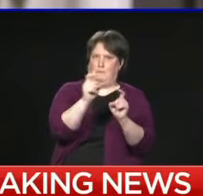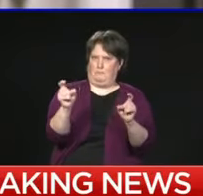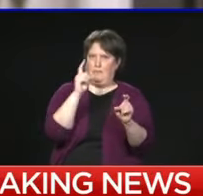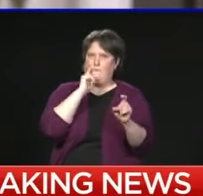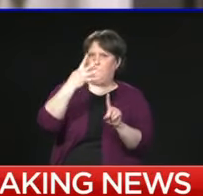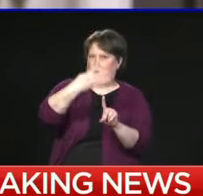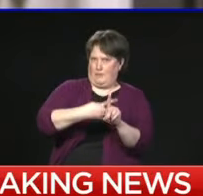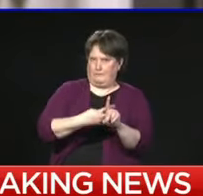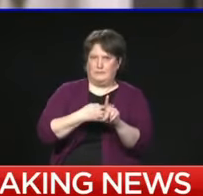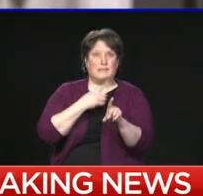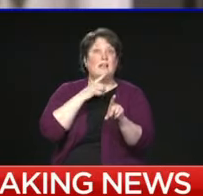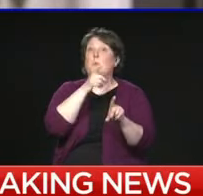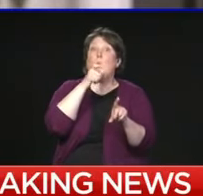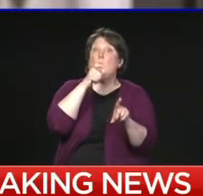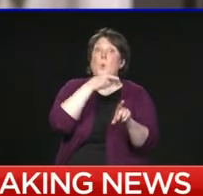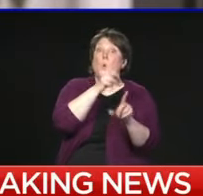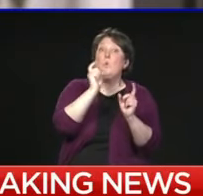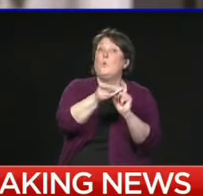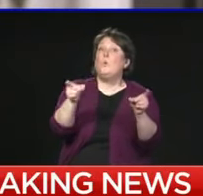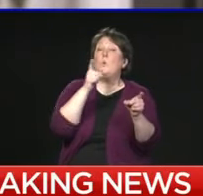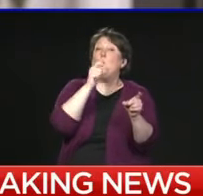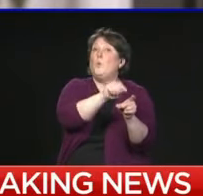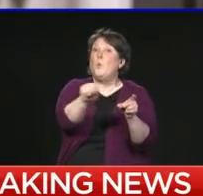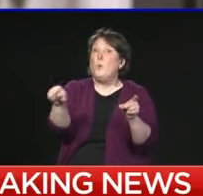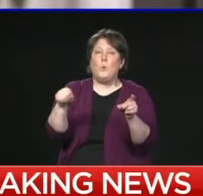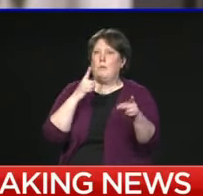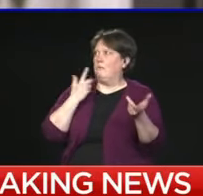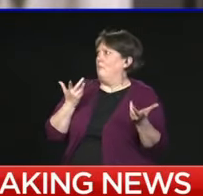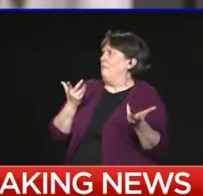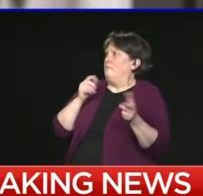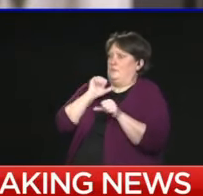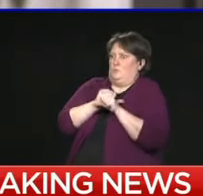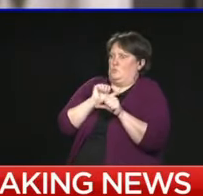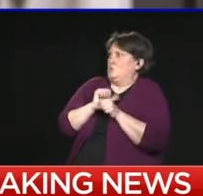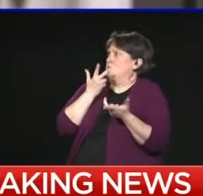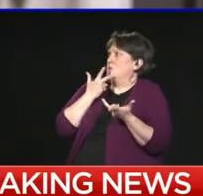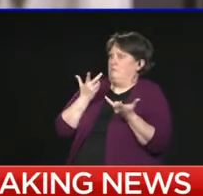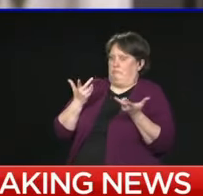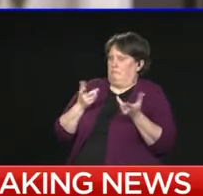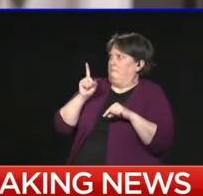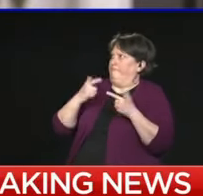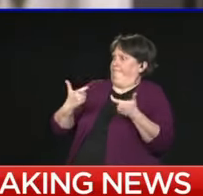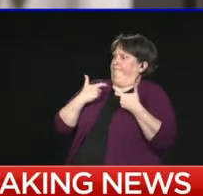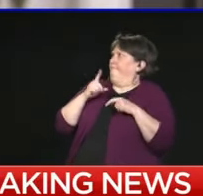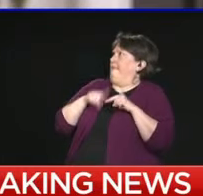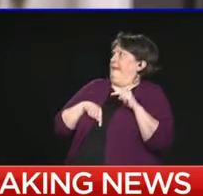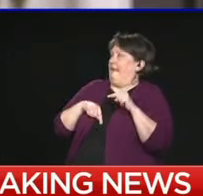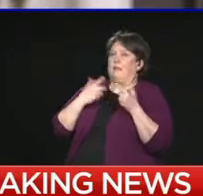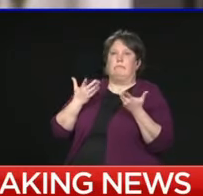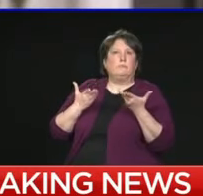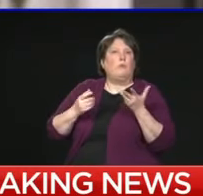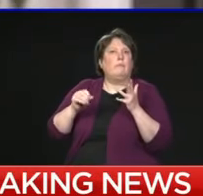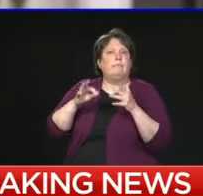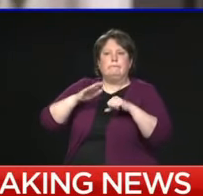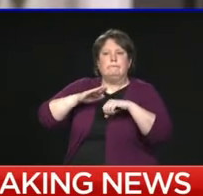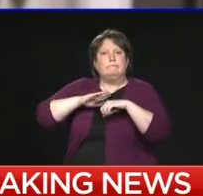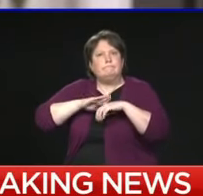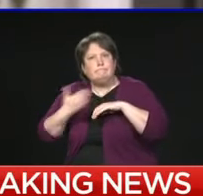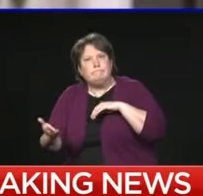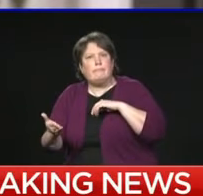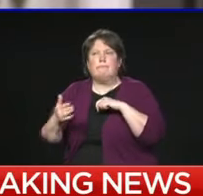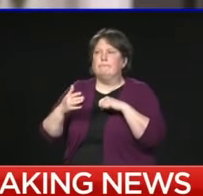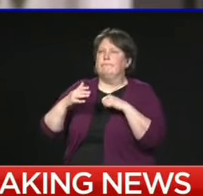chèque de paye à cause de la COVID-19. Donc, si vous avez perdu votre emploi, que vous travaillez à temps plein